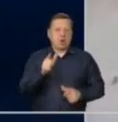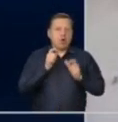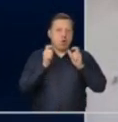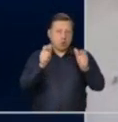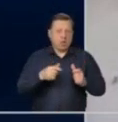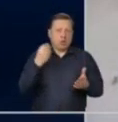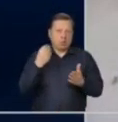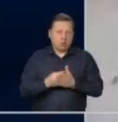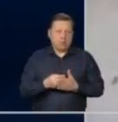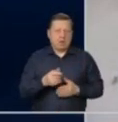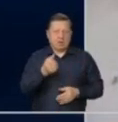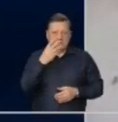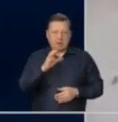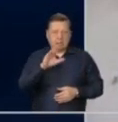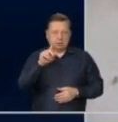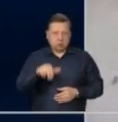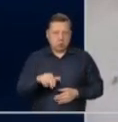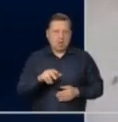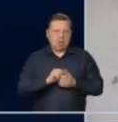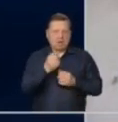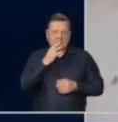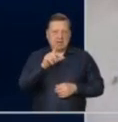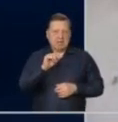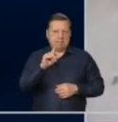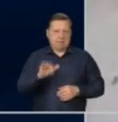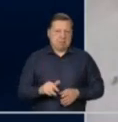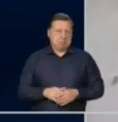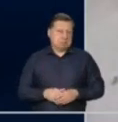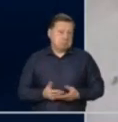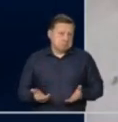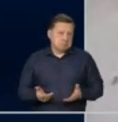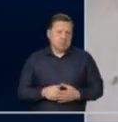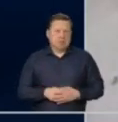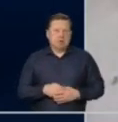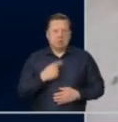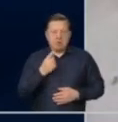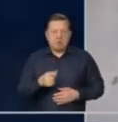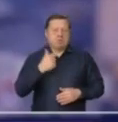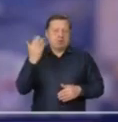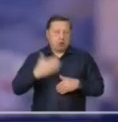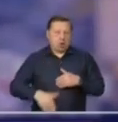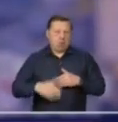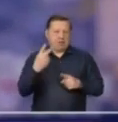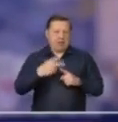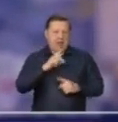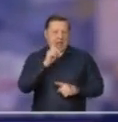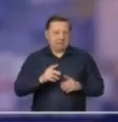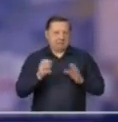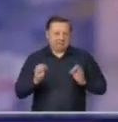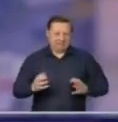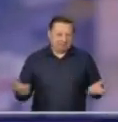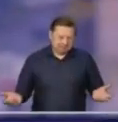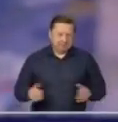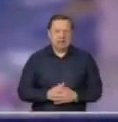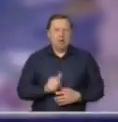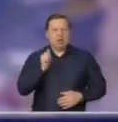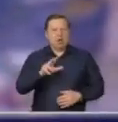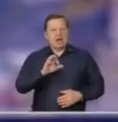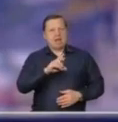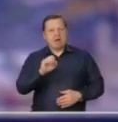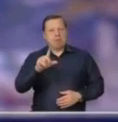Kupię kwiata bzu albo kwiata lipy. Skoro tak, to bez lipy powiem, że kończymy Teleekspresa. A co? Jutro Rafał Patera, za